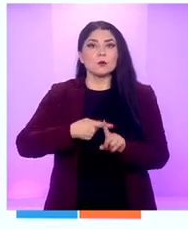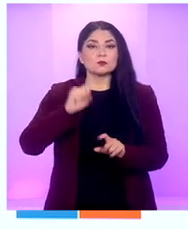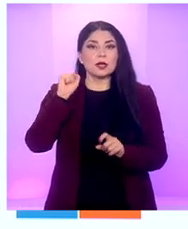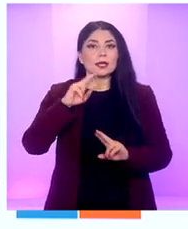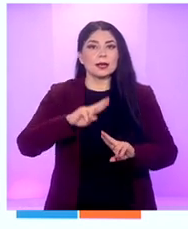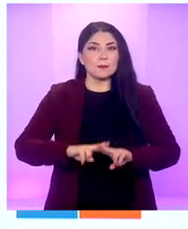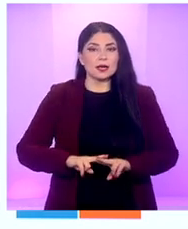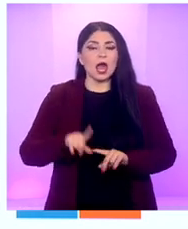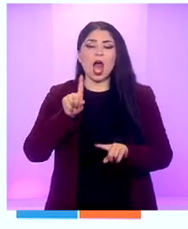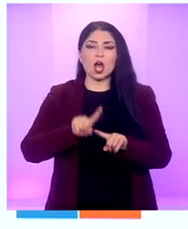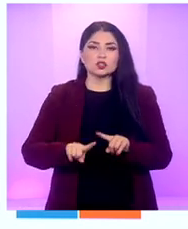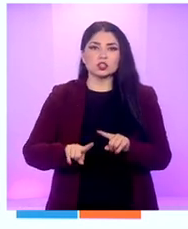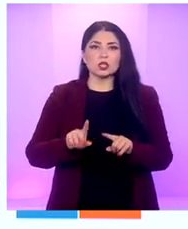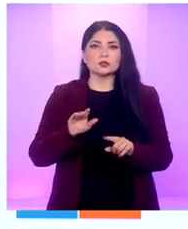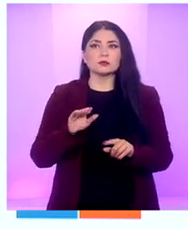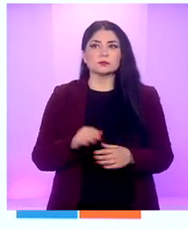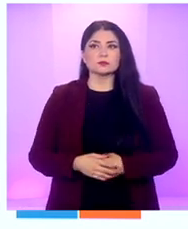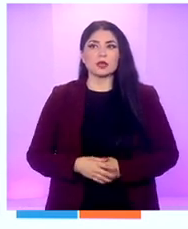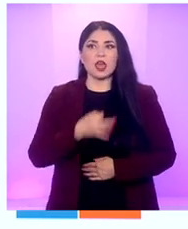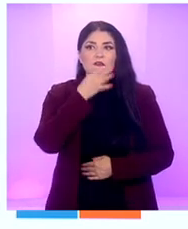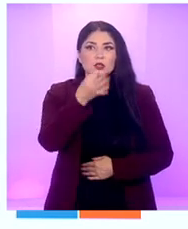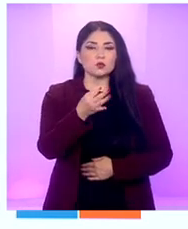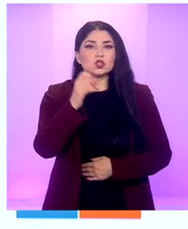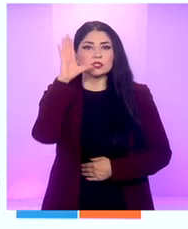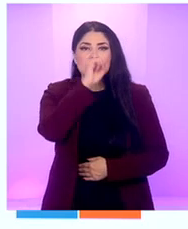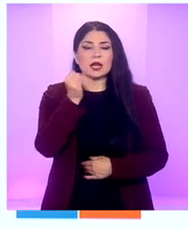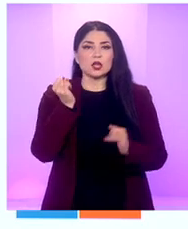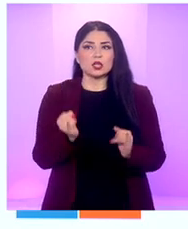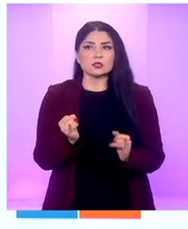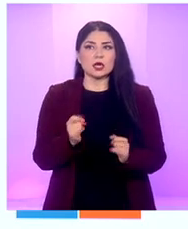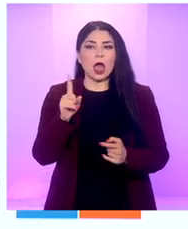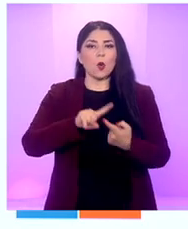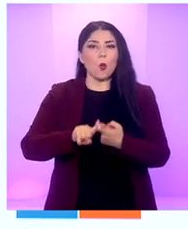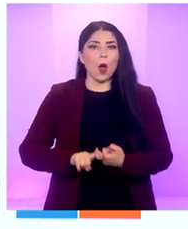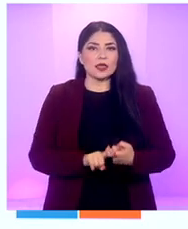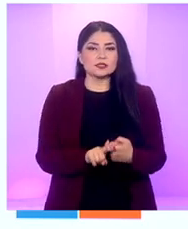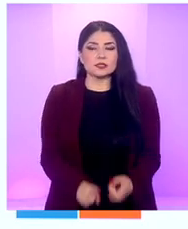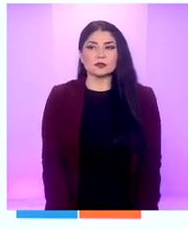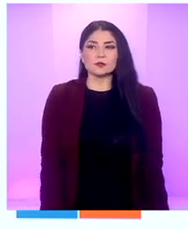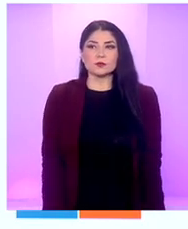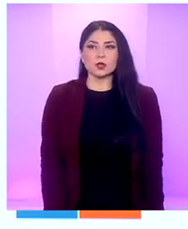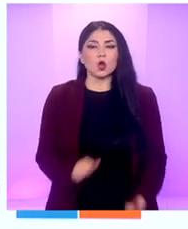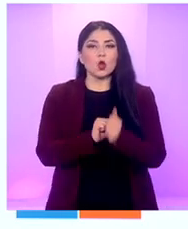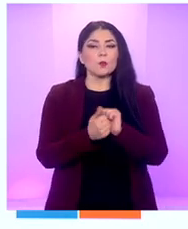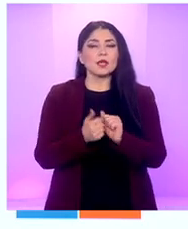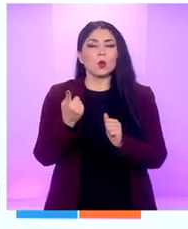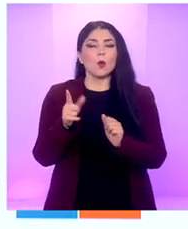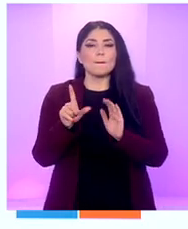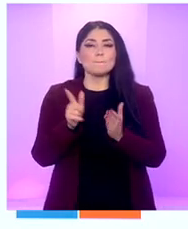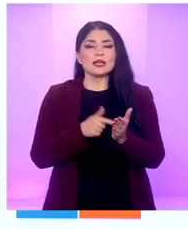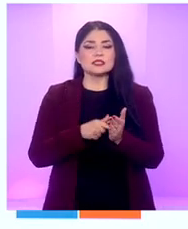rămâne consecvent pe acest mesaj îl voi transmite și în această seară la la coalitie lupta cu Pensiile speciale